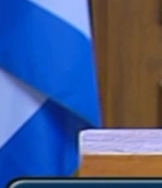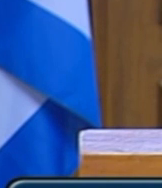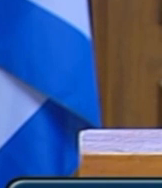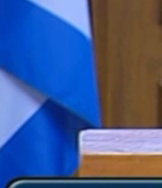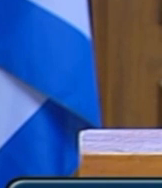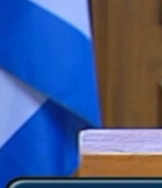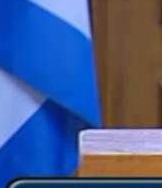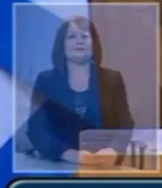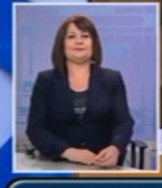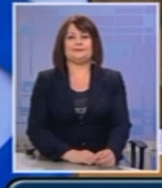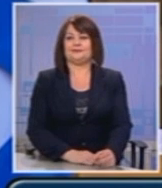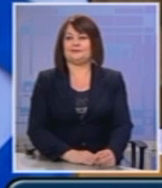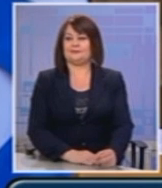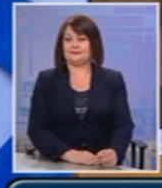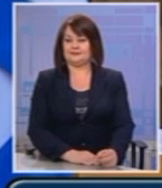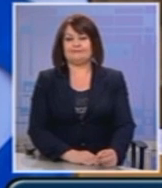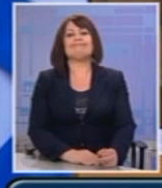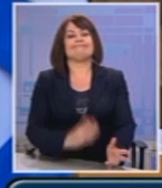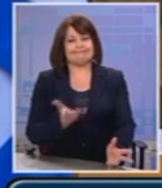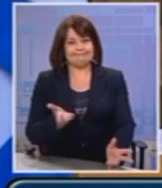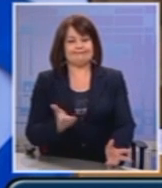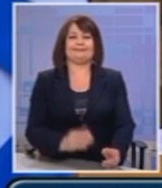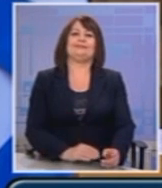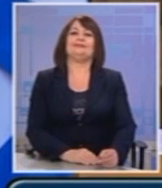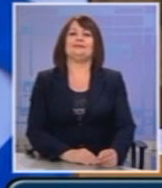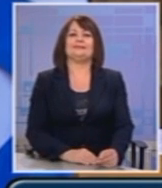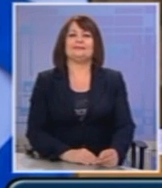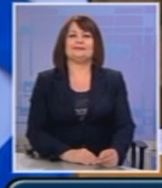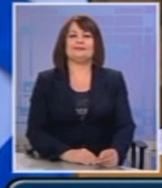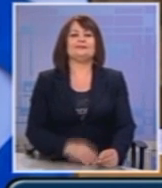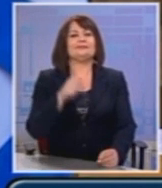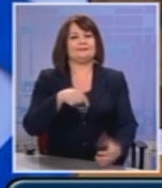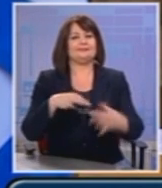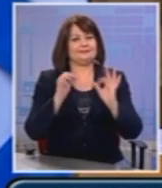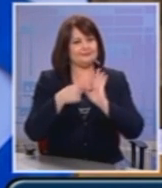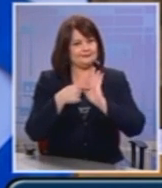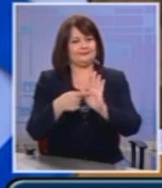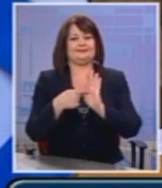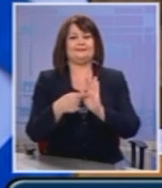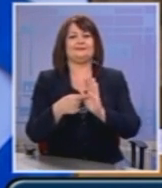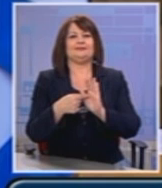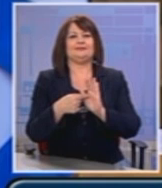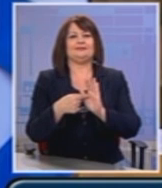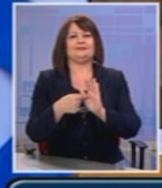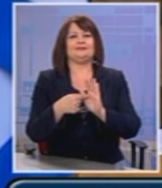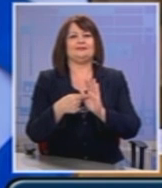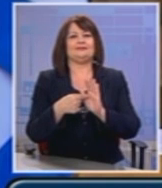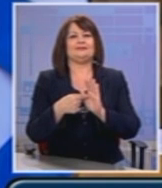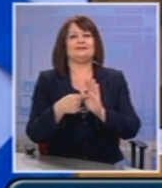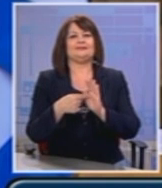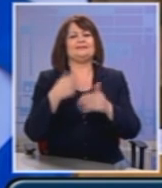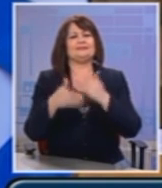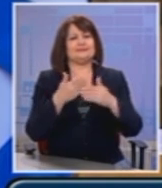το μπαίνουμε λοιπόν στην παρουσίαση της κυρ ίως